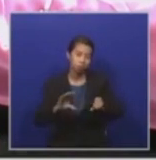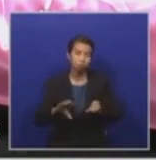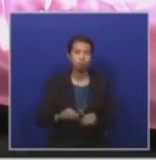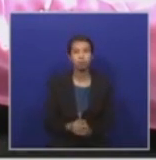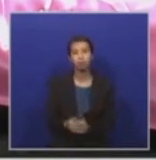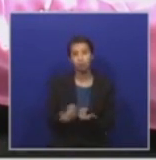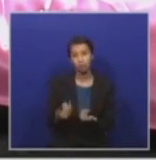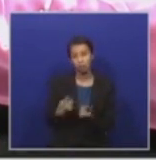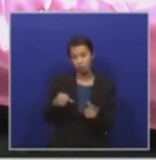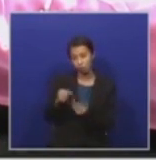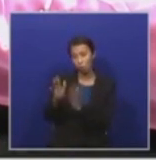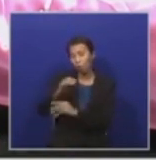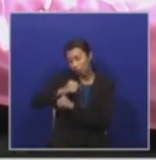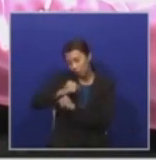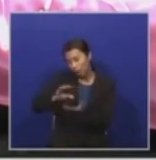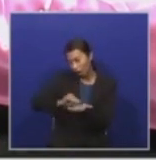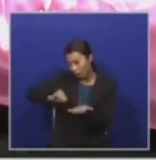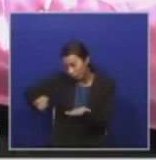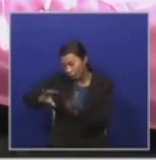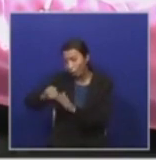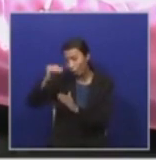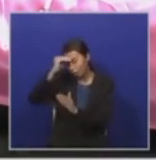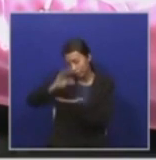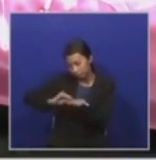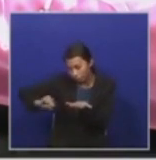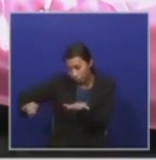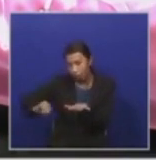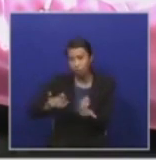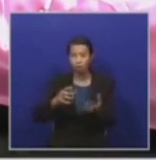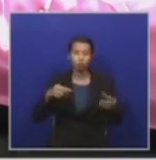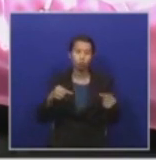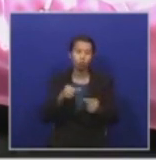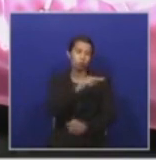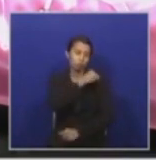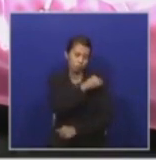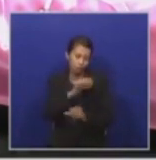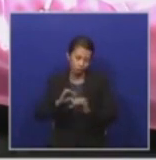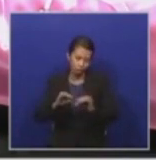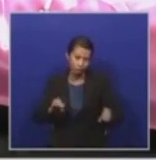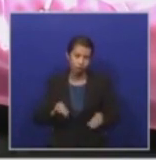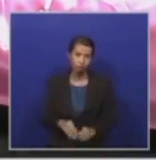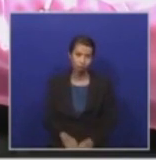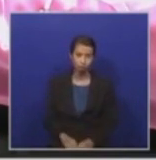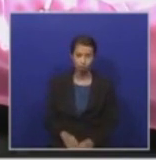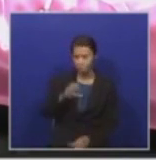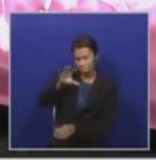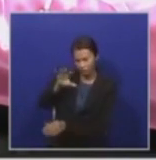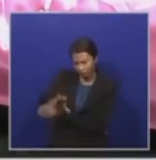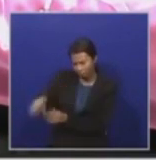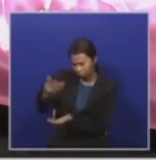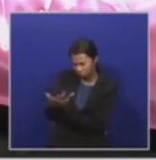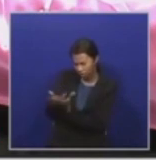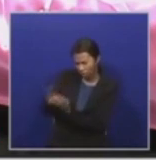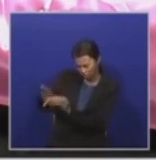เรื่องผู้สูงอายุให้ไปเรื่องศึกษาให้ไปเรื่องสาธารณสุขให้ไปไม่ใช่ไปเอามีดจ่อคอเขาบังคับให้เขาตัดนะ